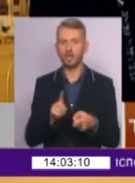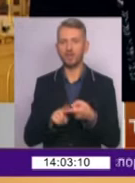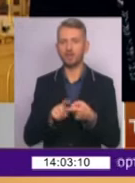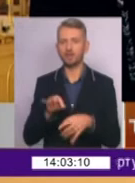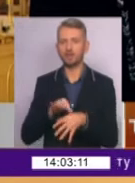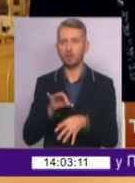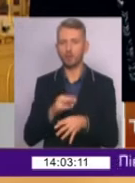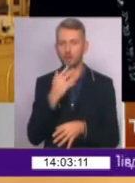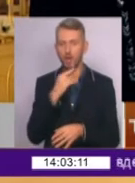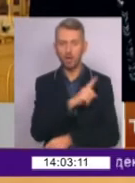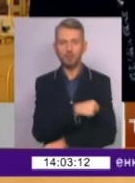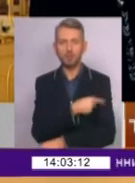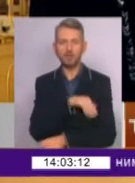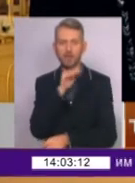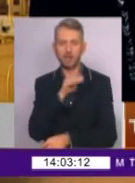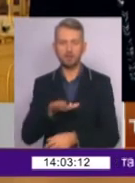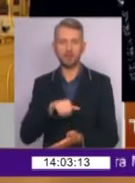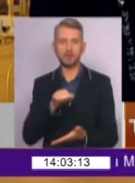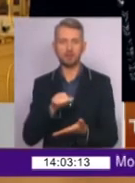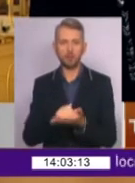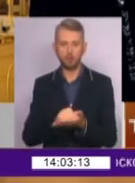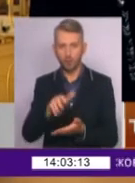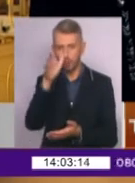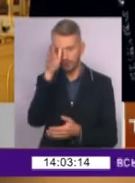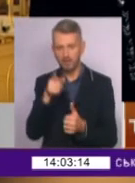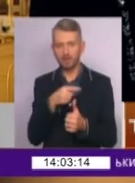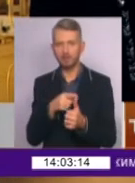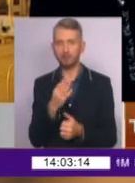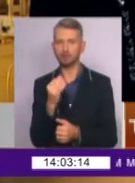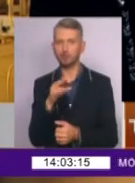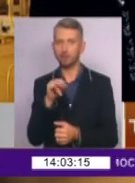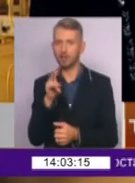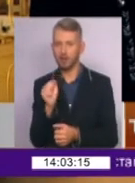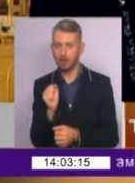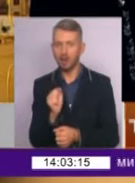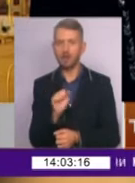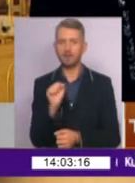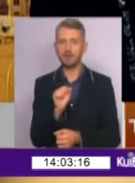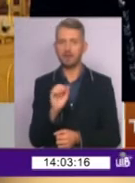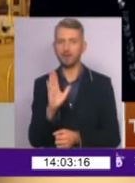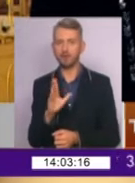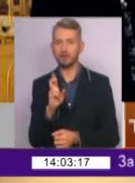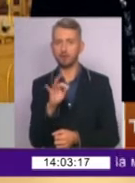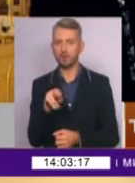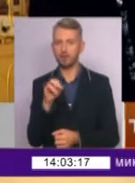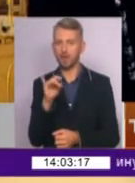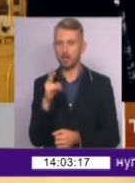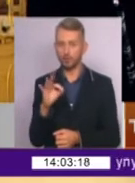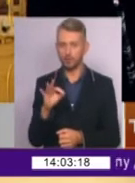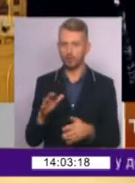академії післядипломної освіти імені Шупіка Анастасія Валеріївна Бондаренко. Доброго дня. Доброго